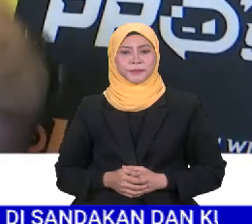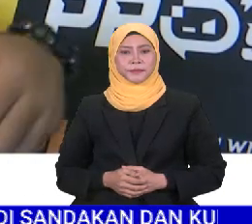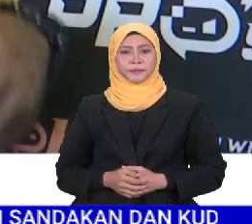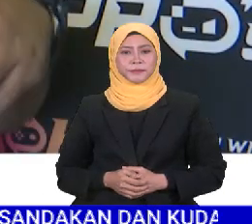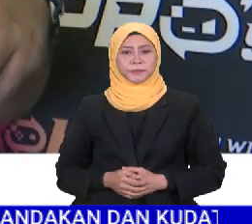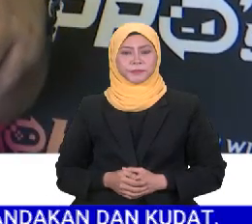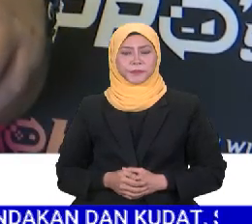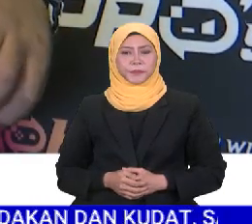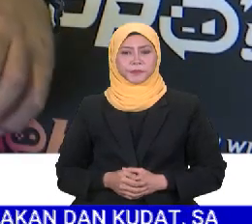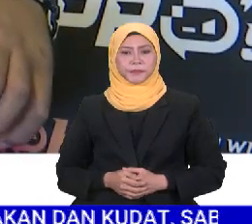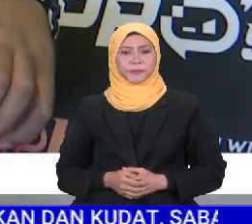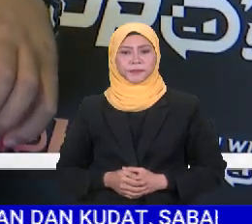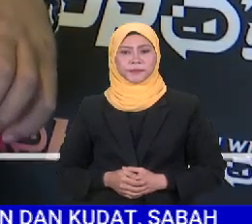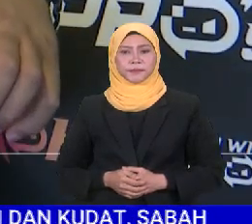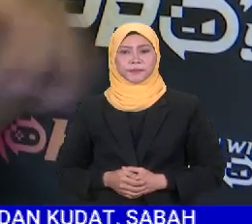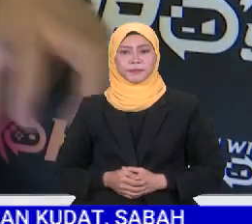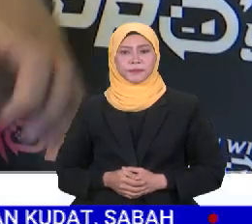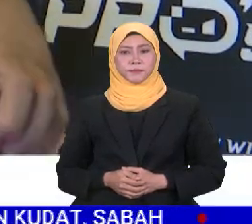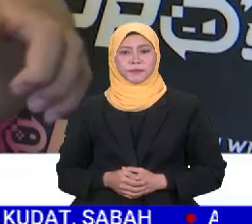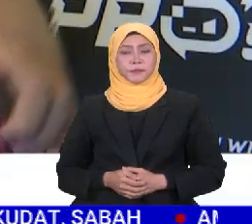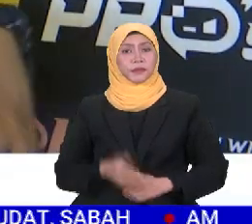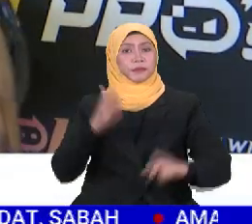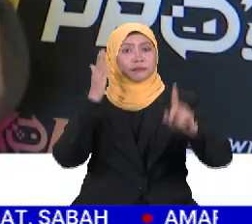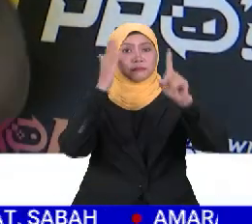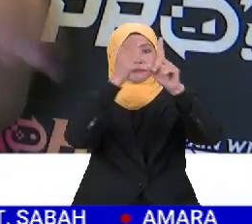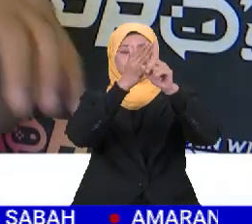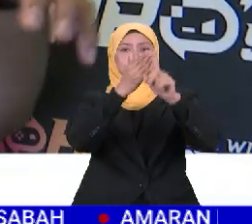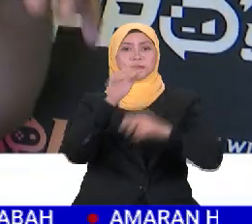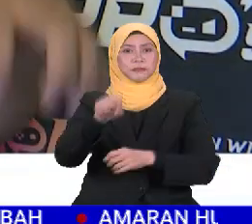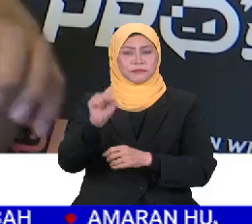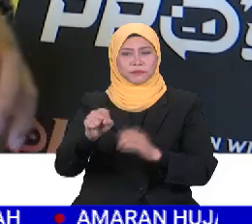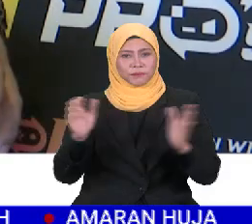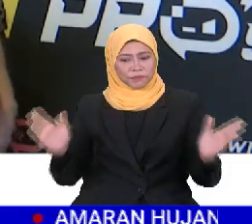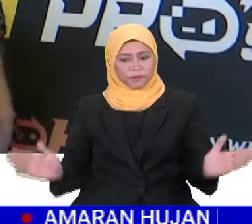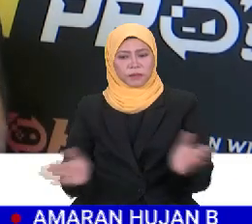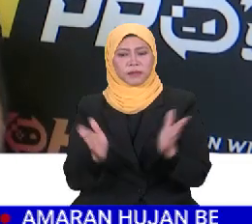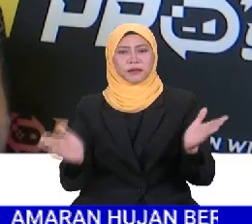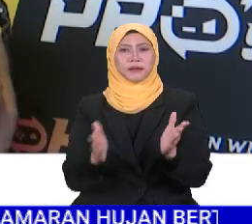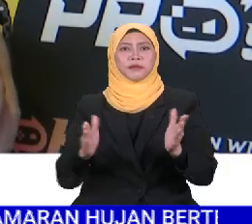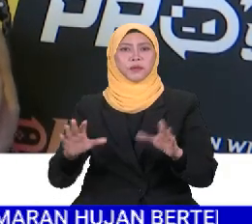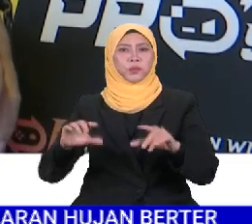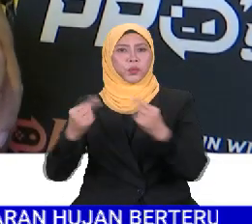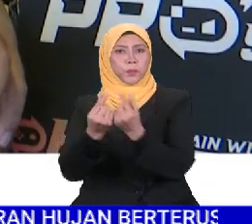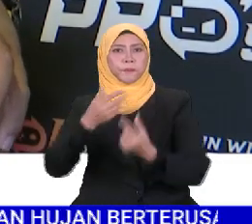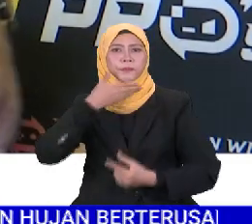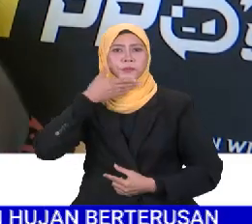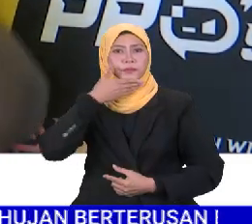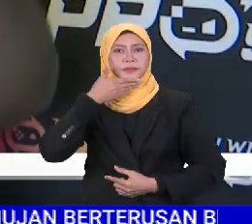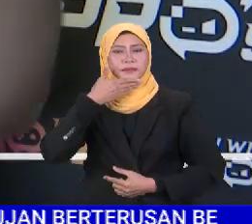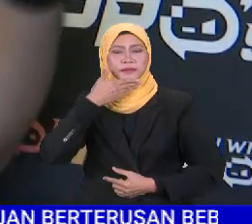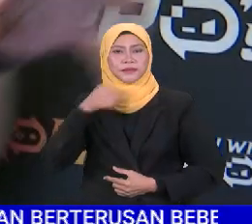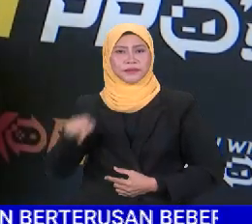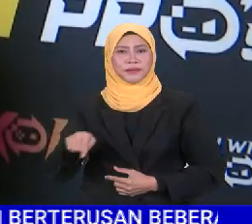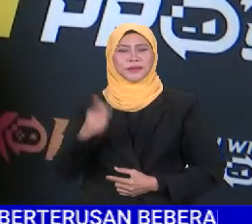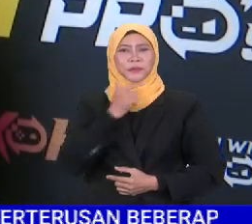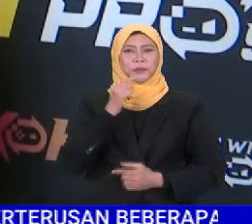itu yang kita kita memang moto gitu memang kita memang tak push daripada bawah kita kita